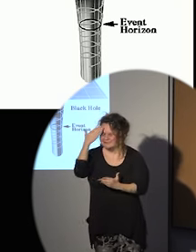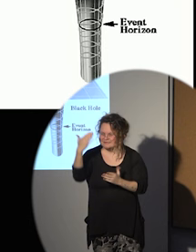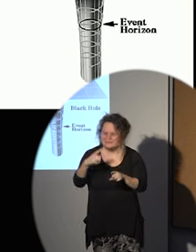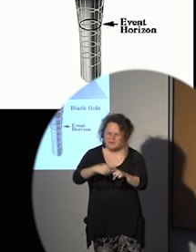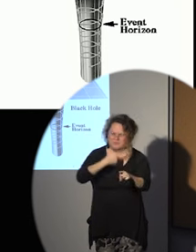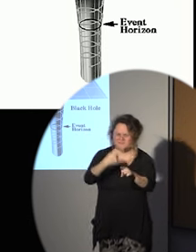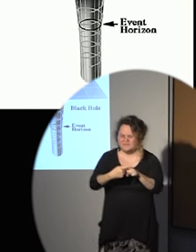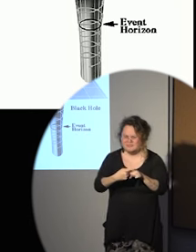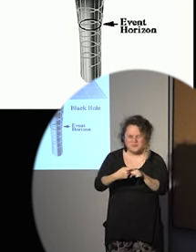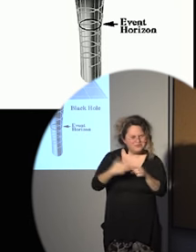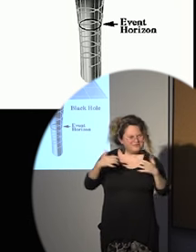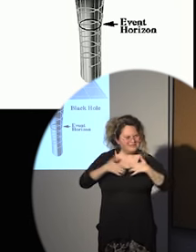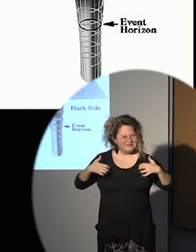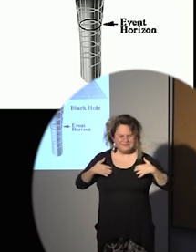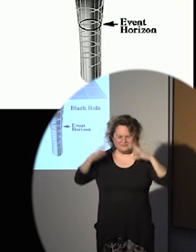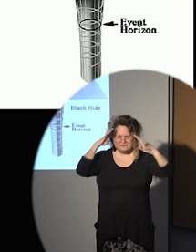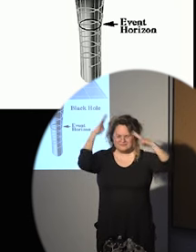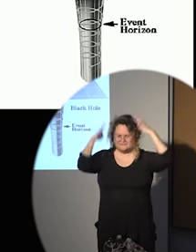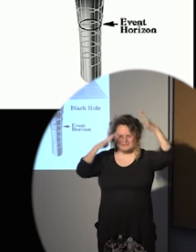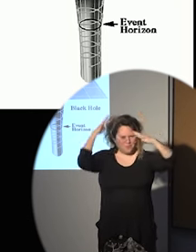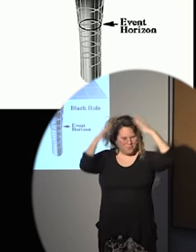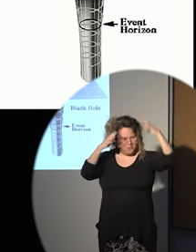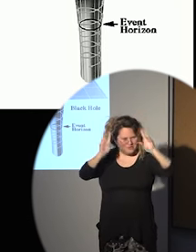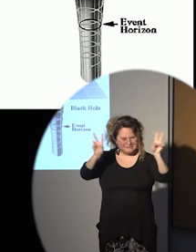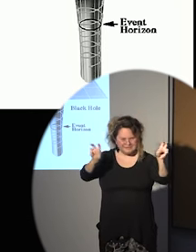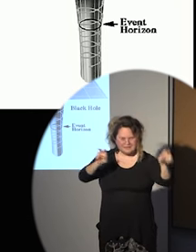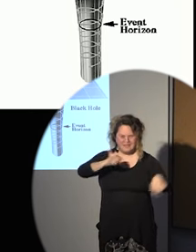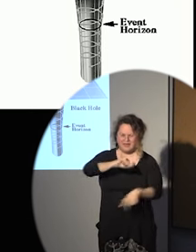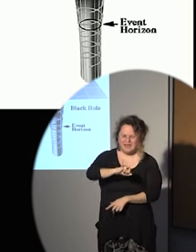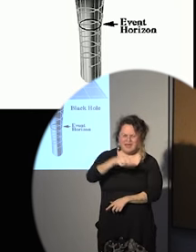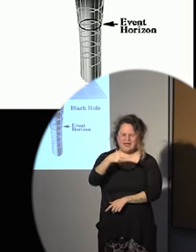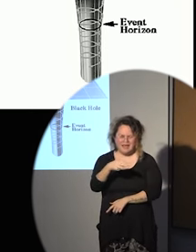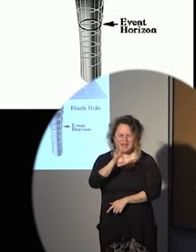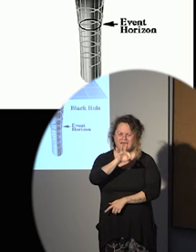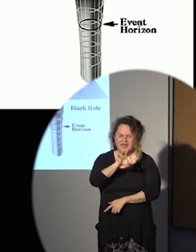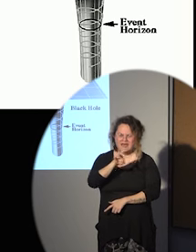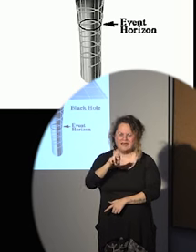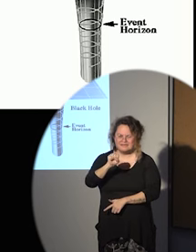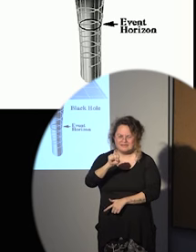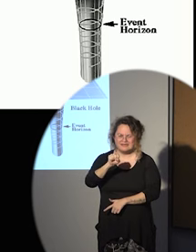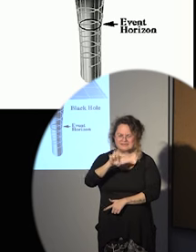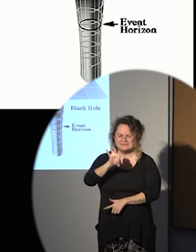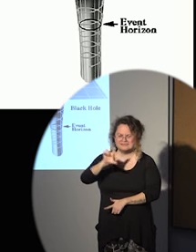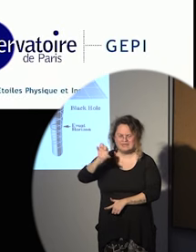sur lequel le film est correct. Il décrit bien cette inversion de la flèche temporelle.